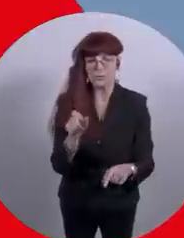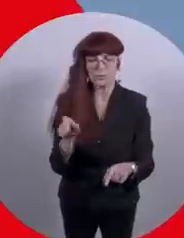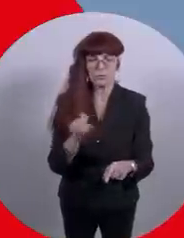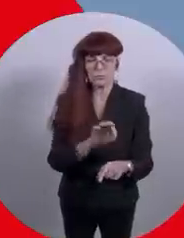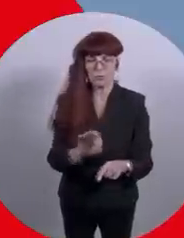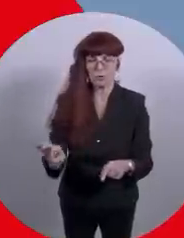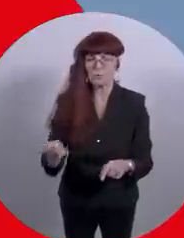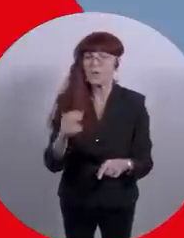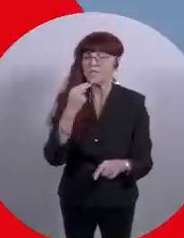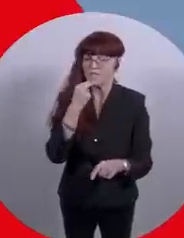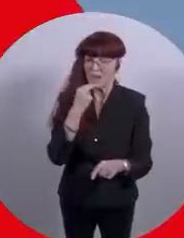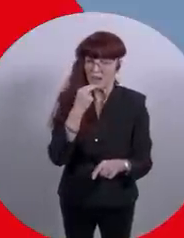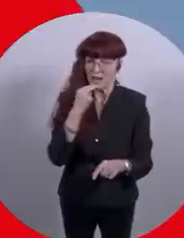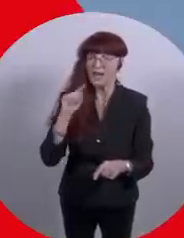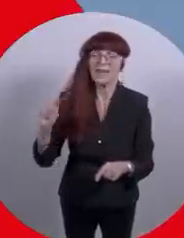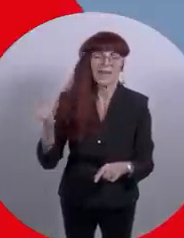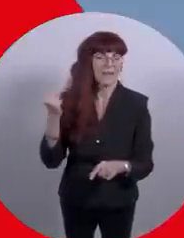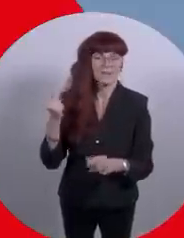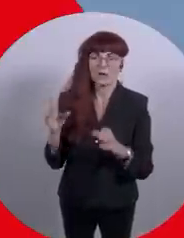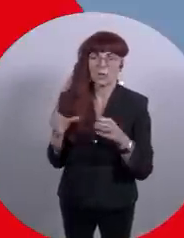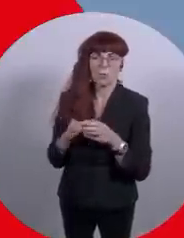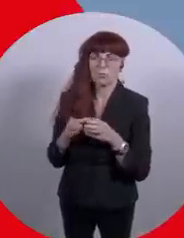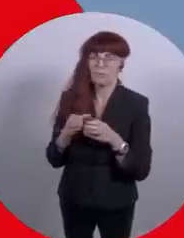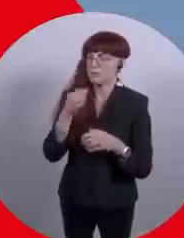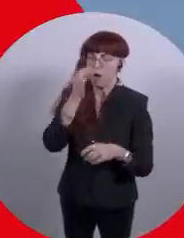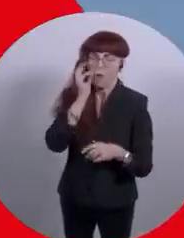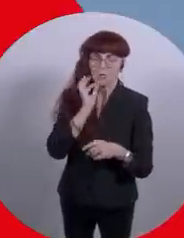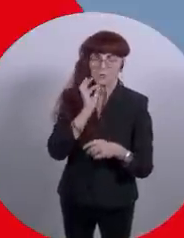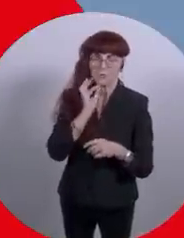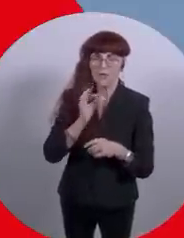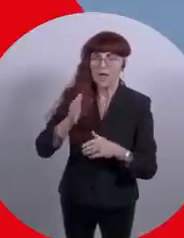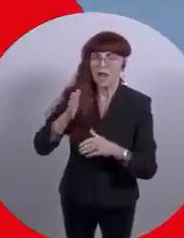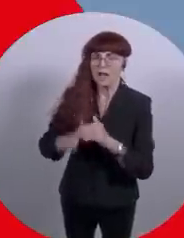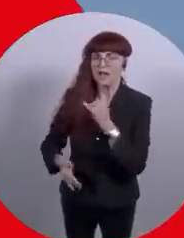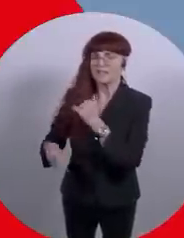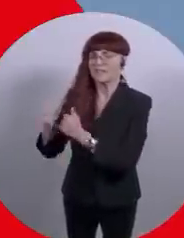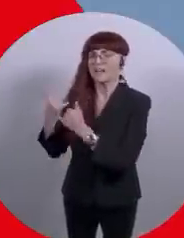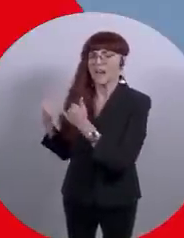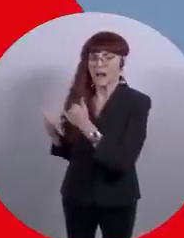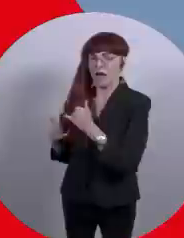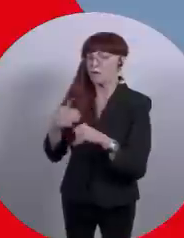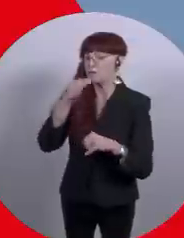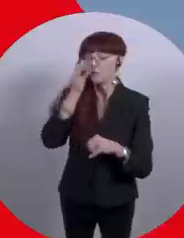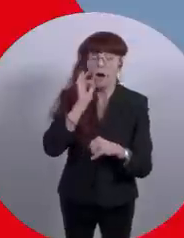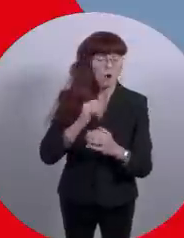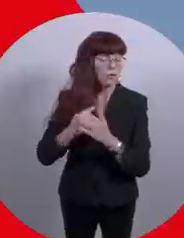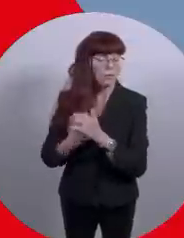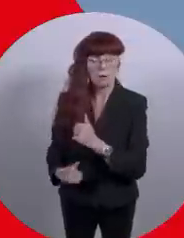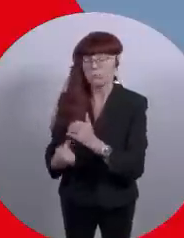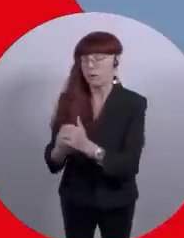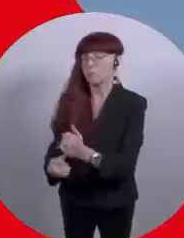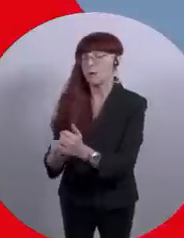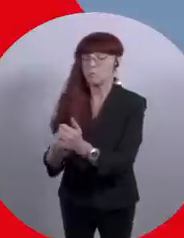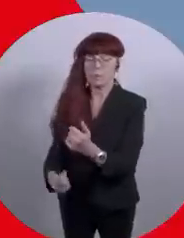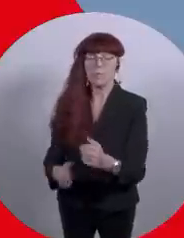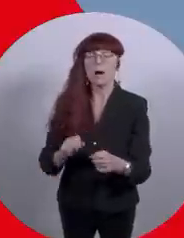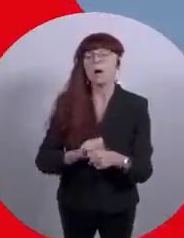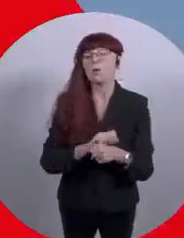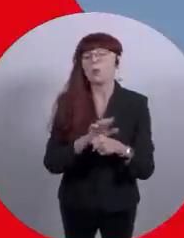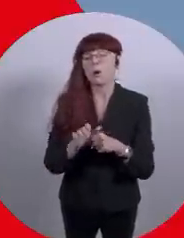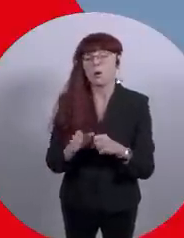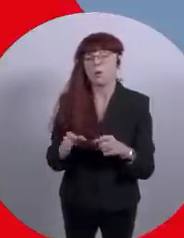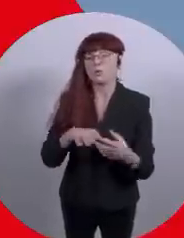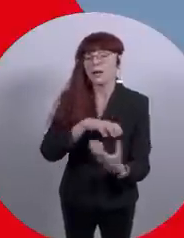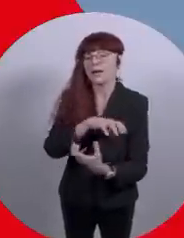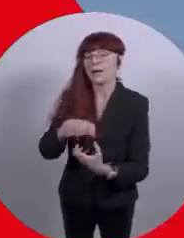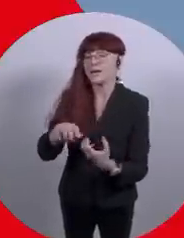die Frauen es ist nun mal so in den letzten Jahren waren die Frauen aus vielen Gründen die Verliererinnen das heißt die corona-krise das heißt